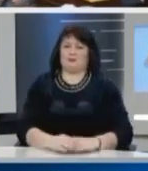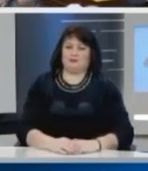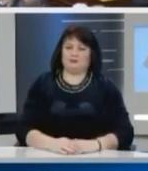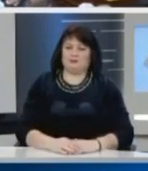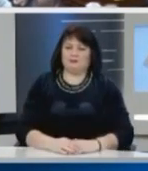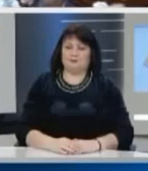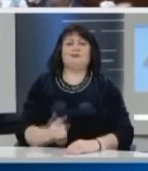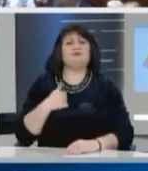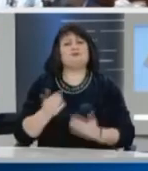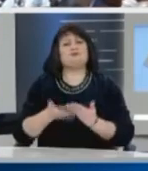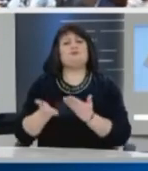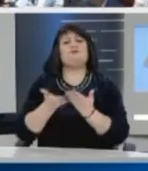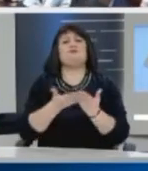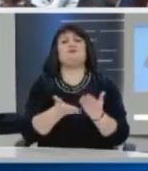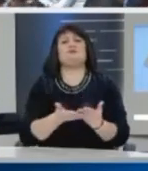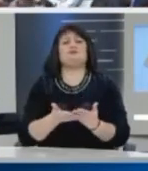Με την ενίσχυση